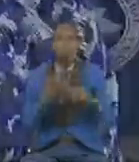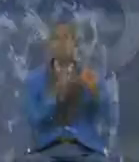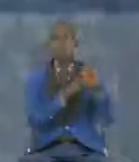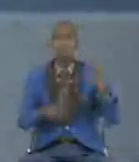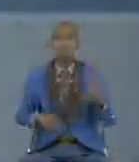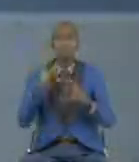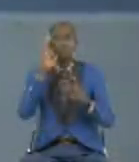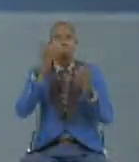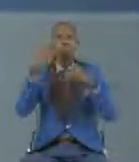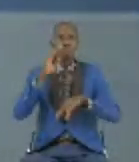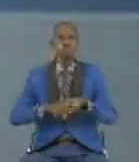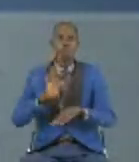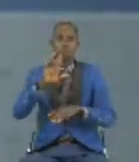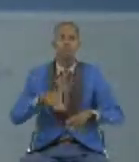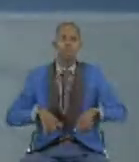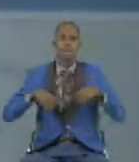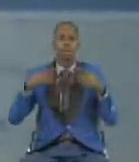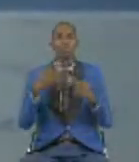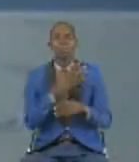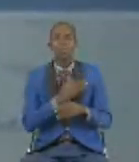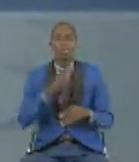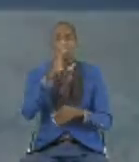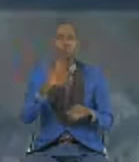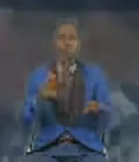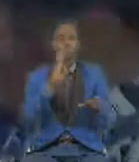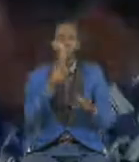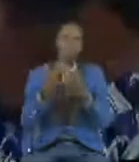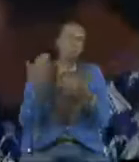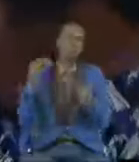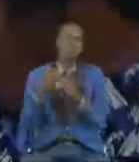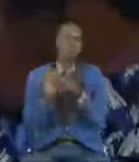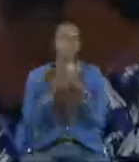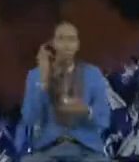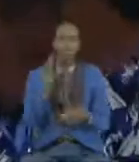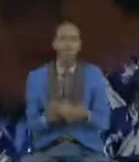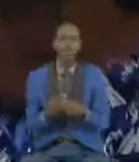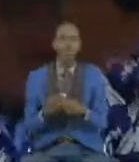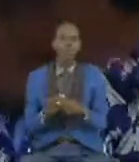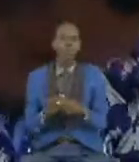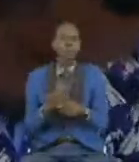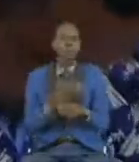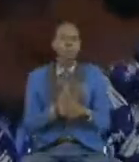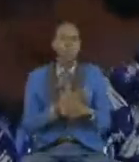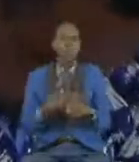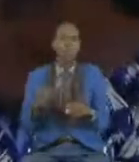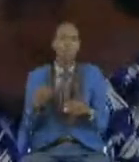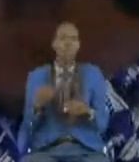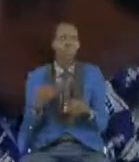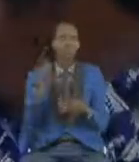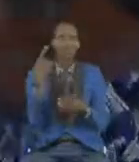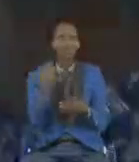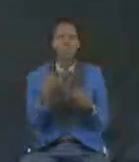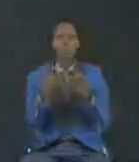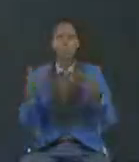va descendre sur ta vie comme jamais par le passé au nom de Jésus. Et quand ils eurent prié,